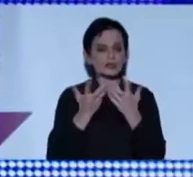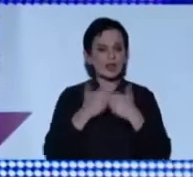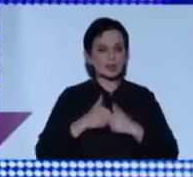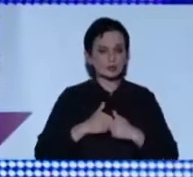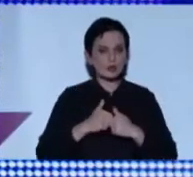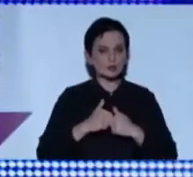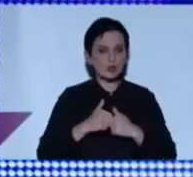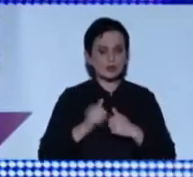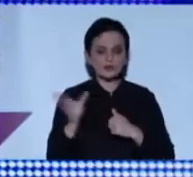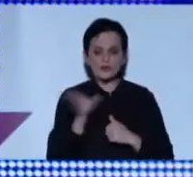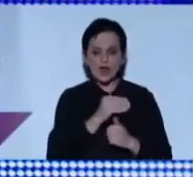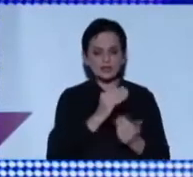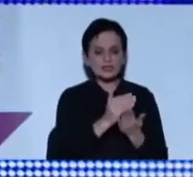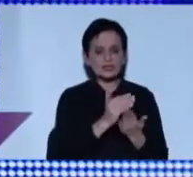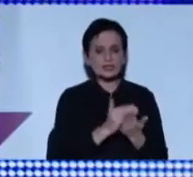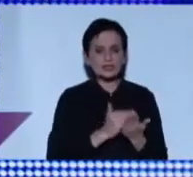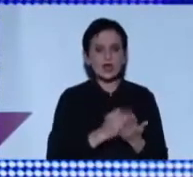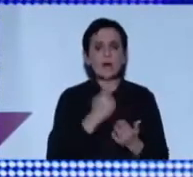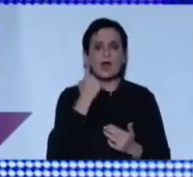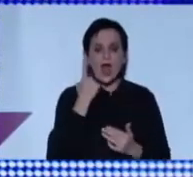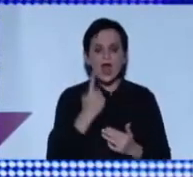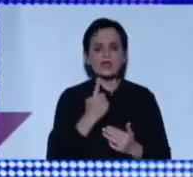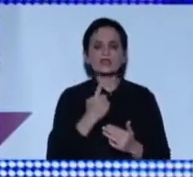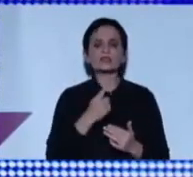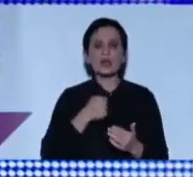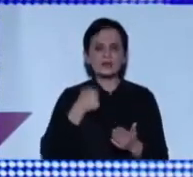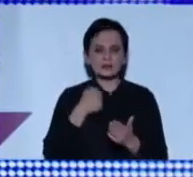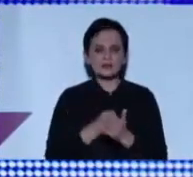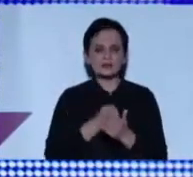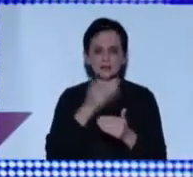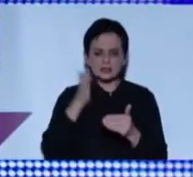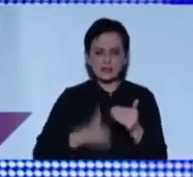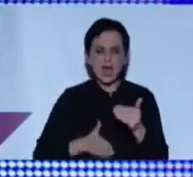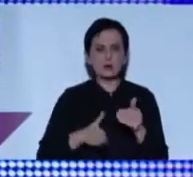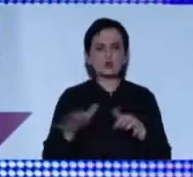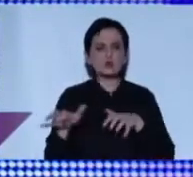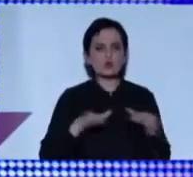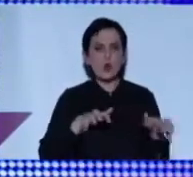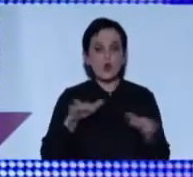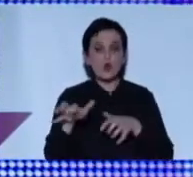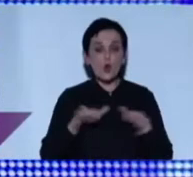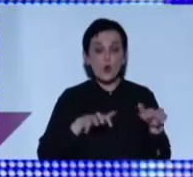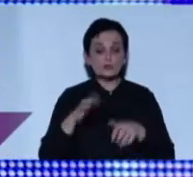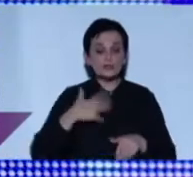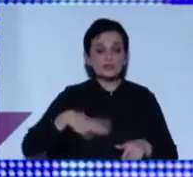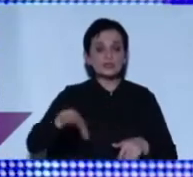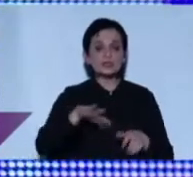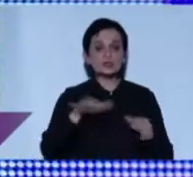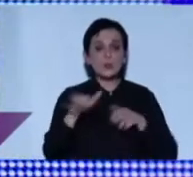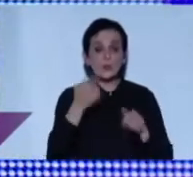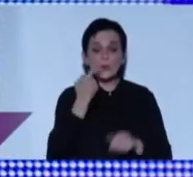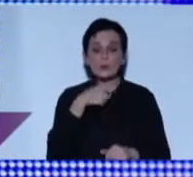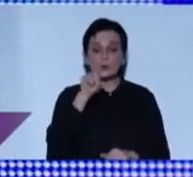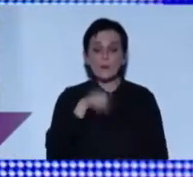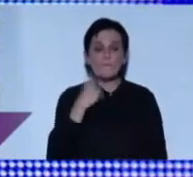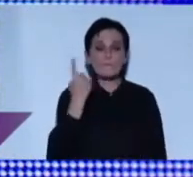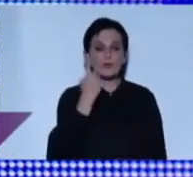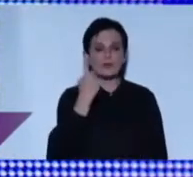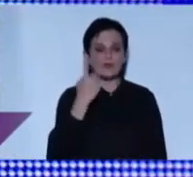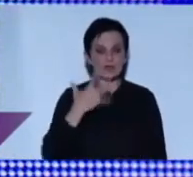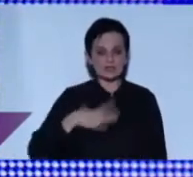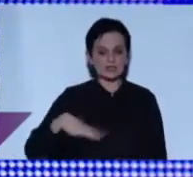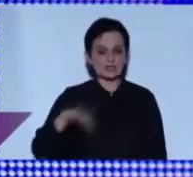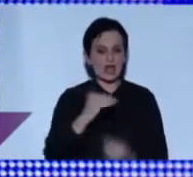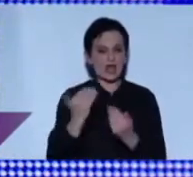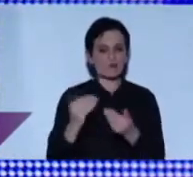სისტემაში, რომ ერთხელ და სამუდამოდ დასრულდეს კორუფცია საქართველოში, იმიტომ რომ კორუფცია არის ნომერ პირველი პრობლემა საქართველოსი